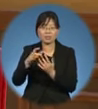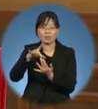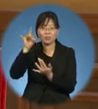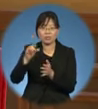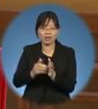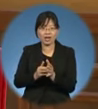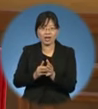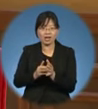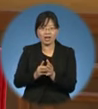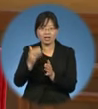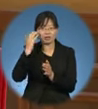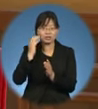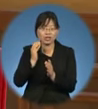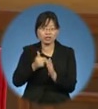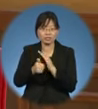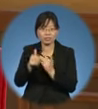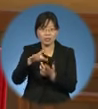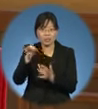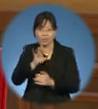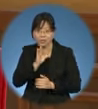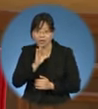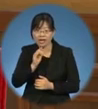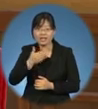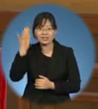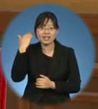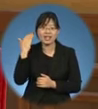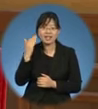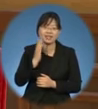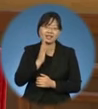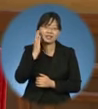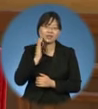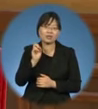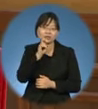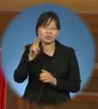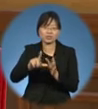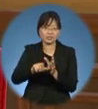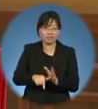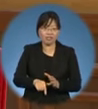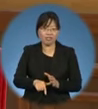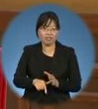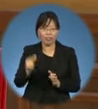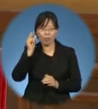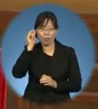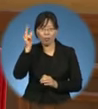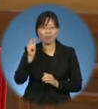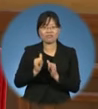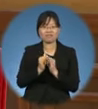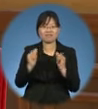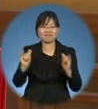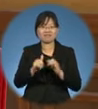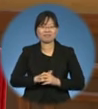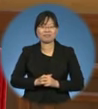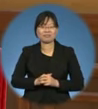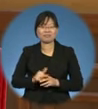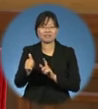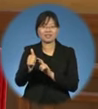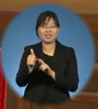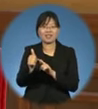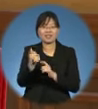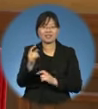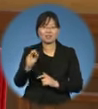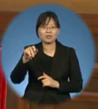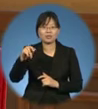분이에요. 국가대표까지? 네. 예. 옛날 청룡 시절에. 예. 그러니까 아주 대단한 분이죠. 그분이